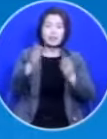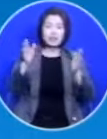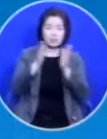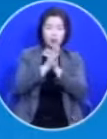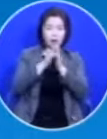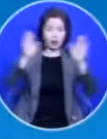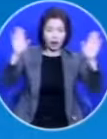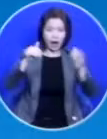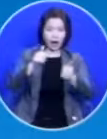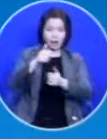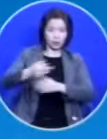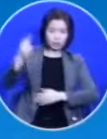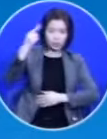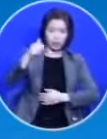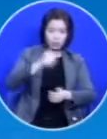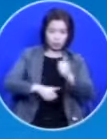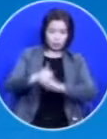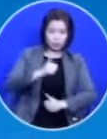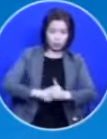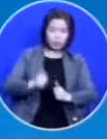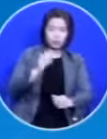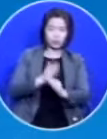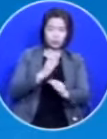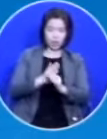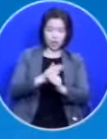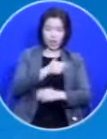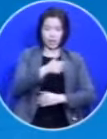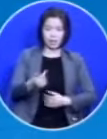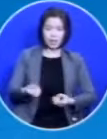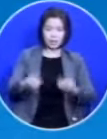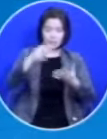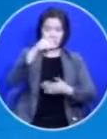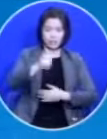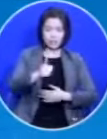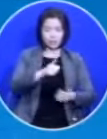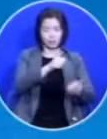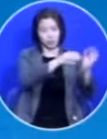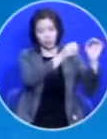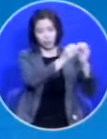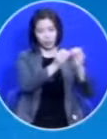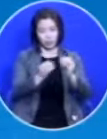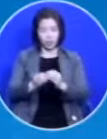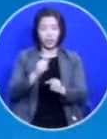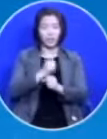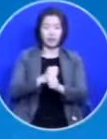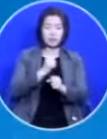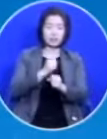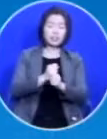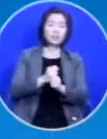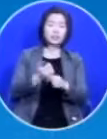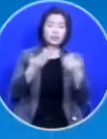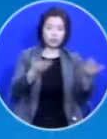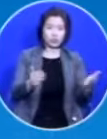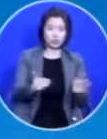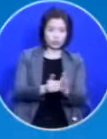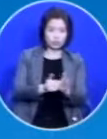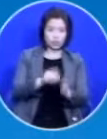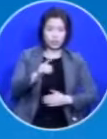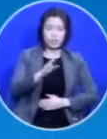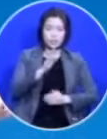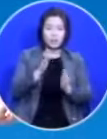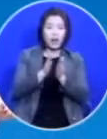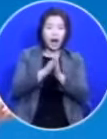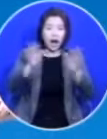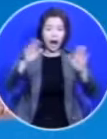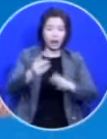중에서 대제사장을 대대로이어서 나오게 하셨어요 근데이 아론의 후손들이 항상